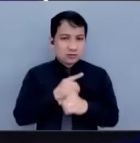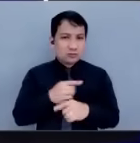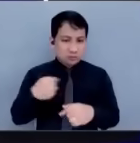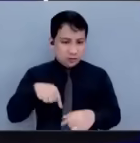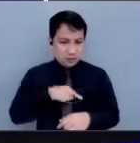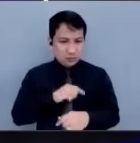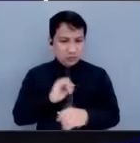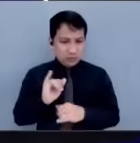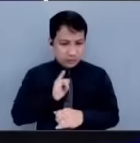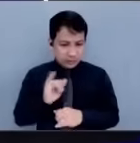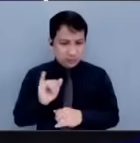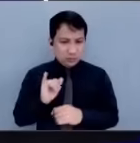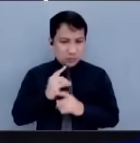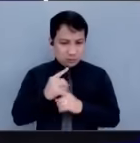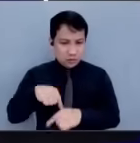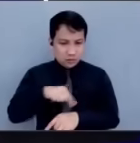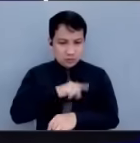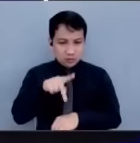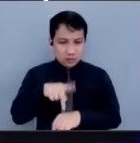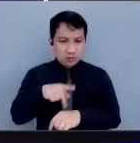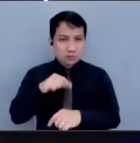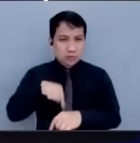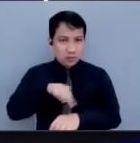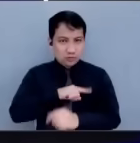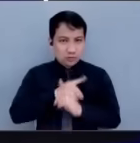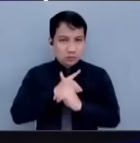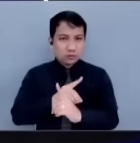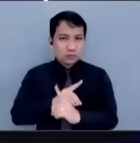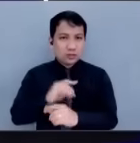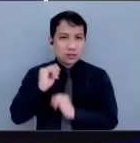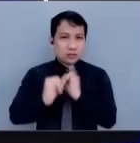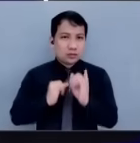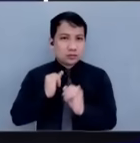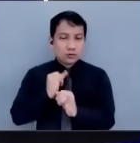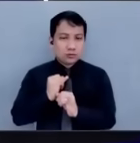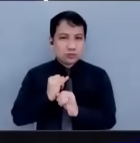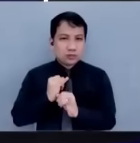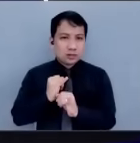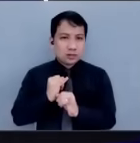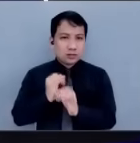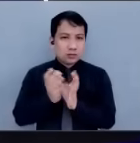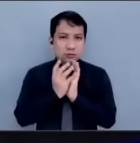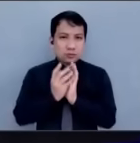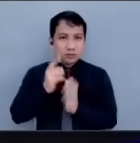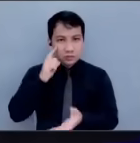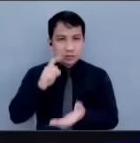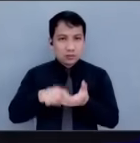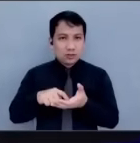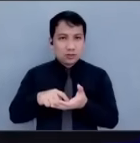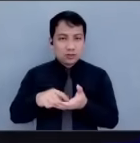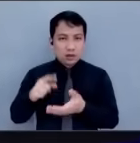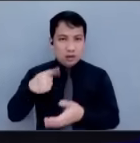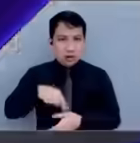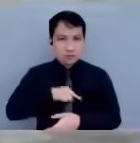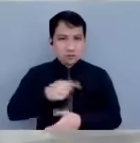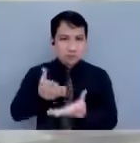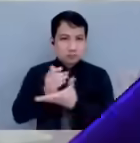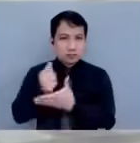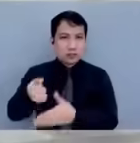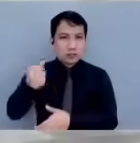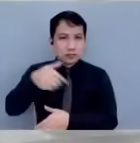we and the international community has recognized as our maritime territory.